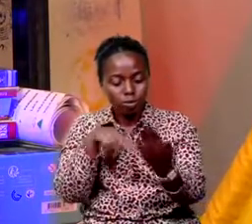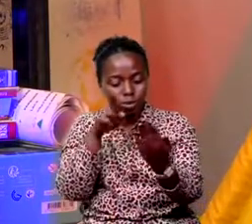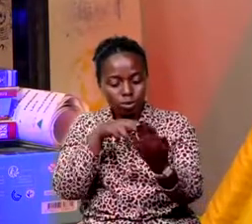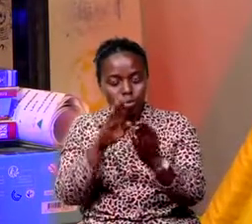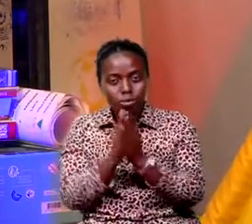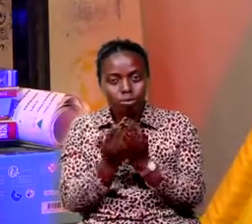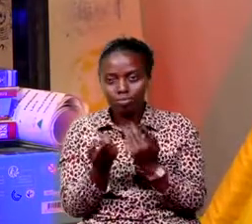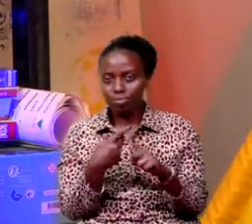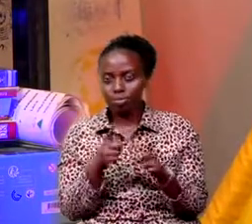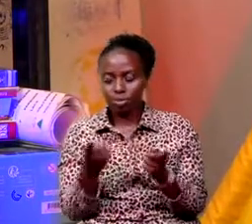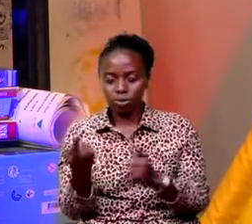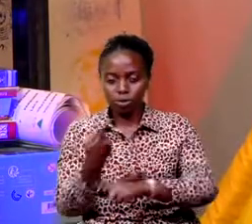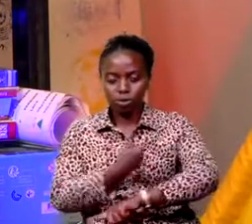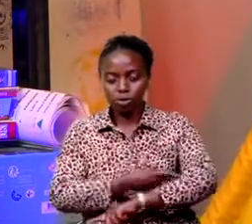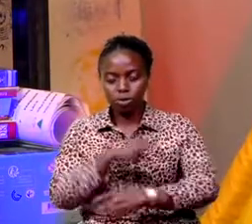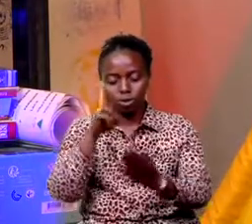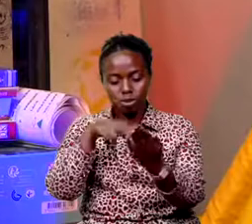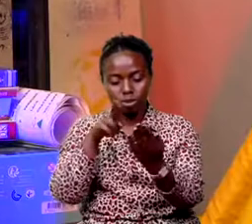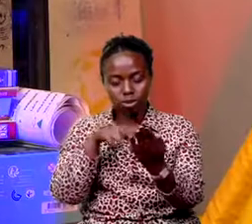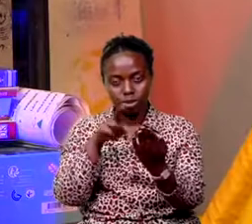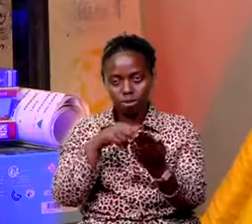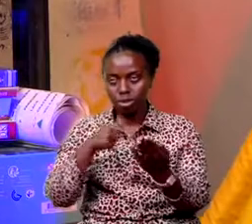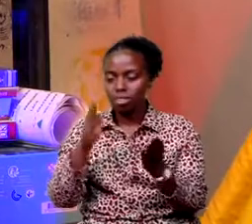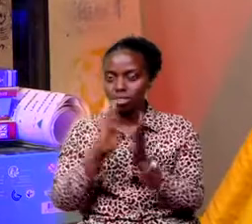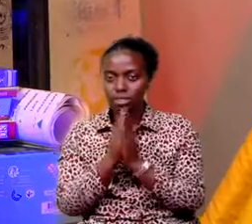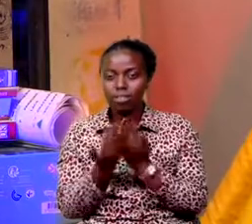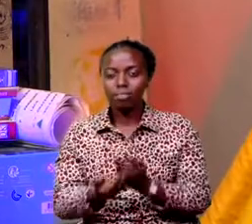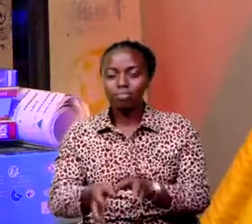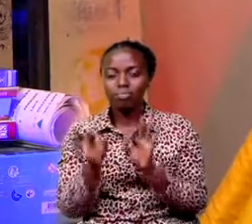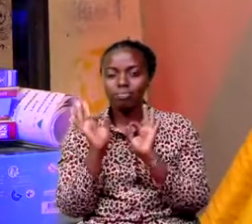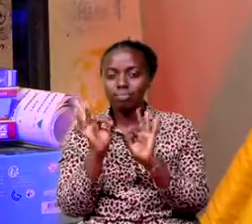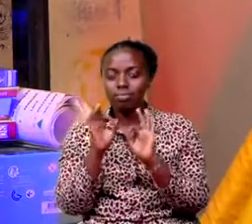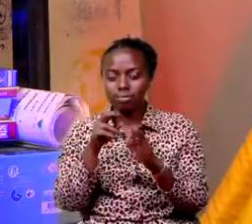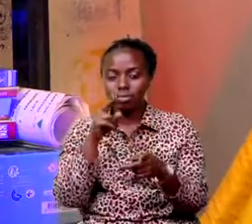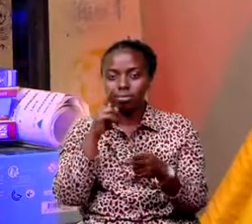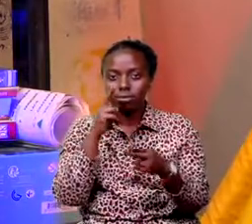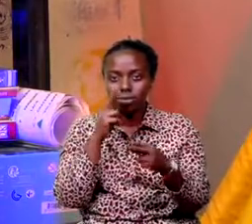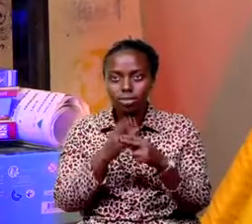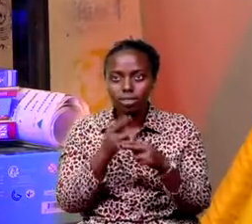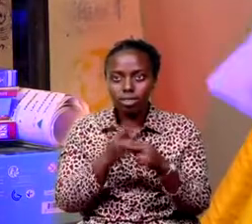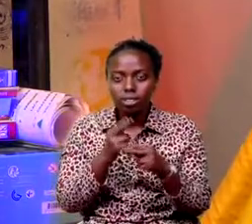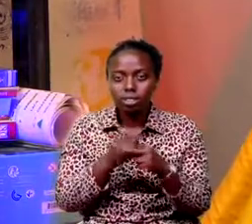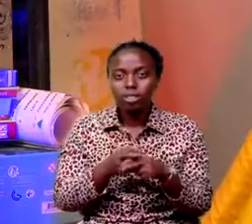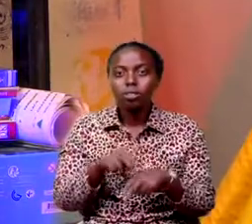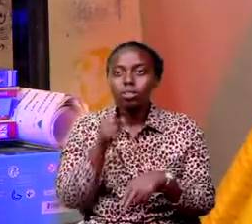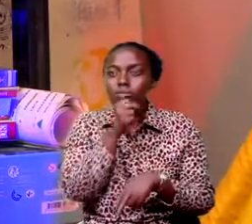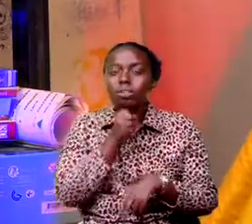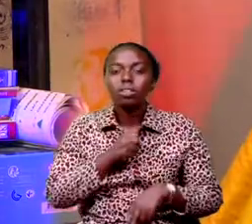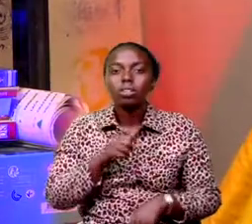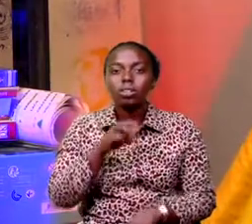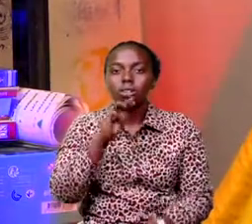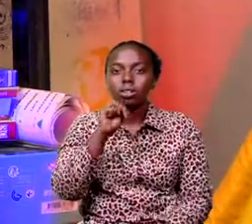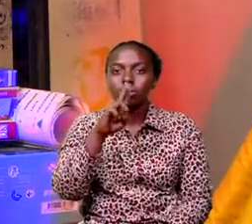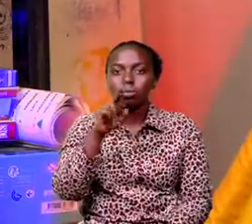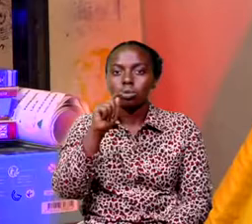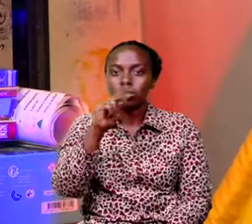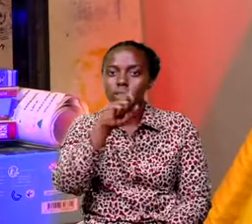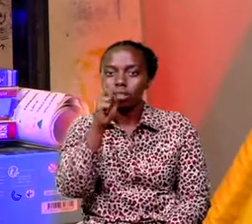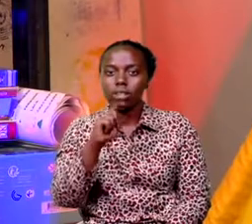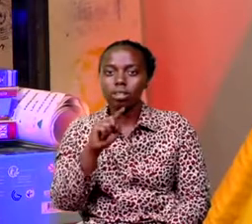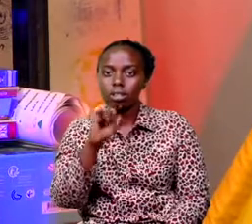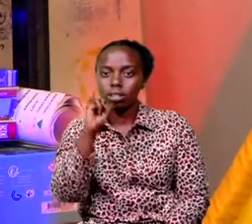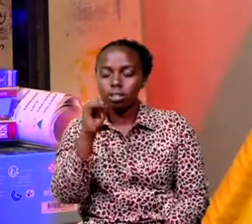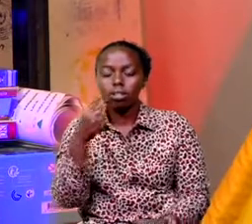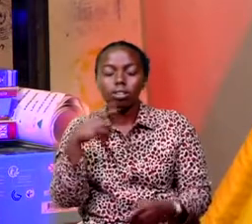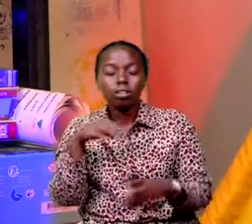agakuru gatandukanye uyu munsi turasoma akandi gatabo kiza kitwa ngo umukecuru n'imbuteze nyuma yo gusoma turaza gukora